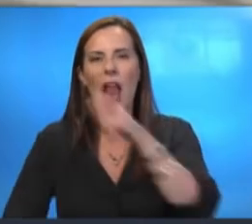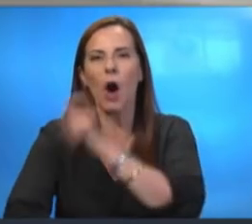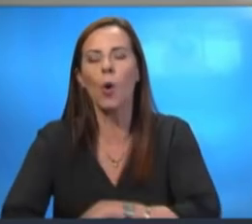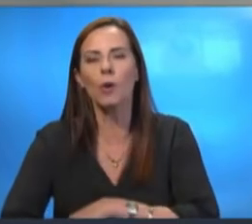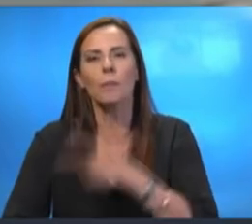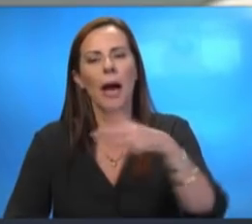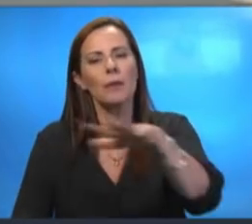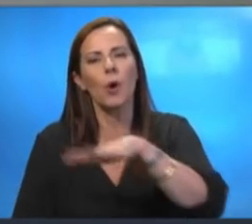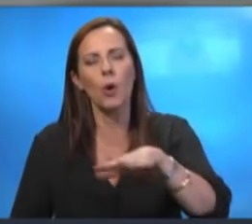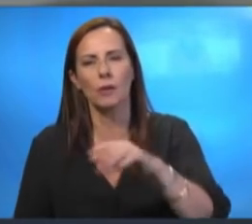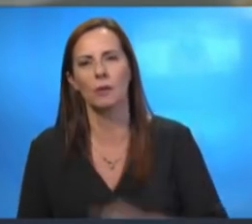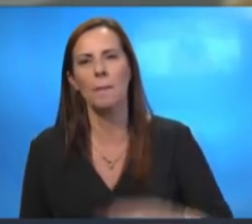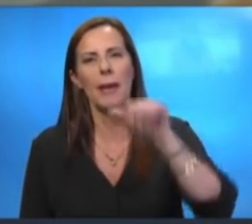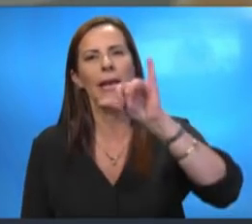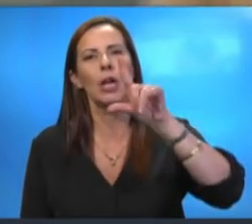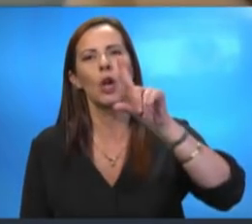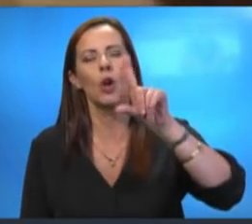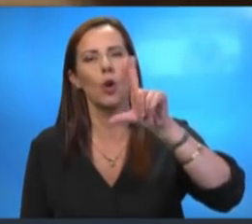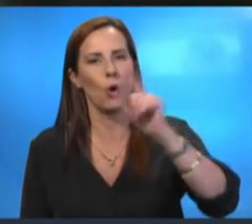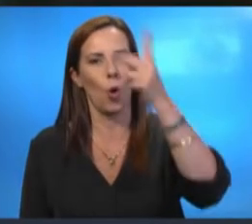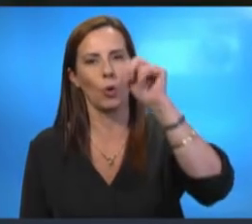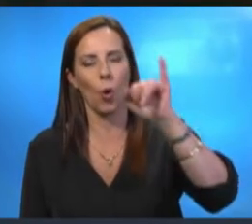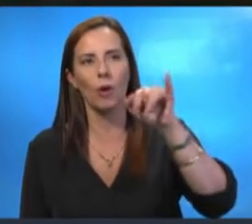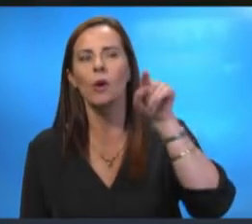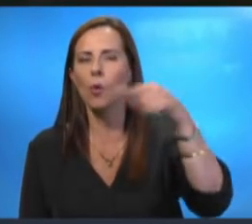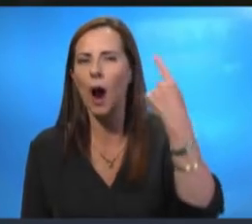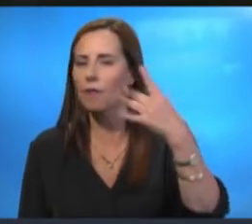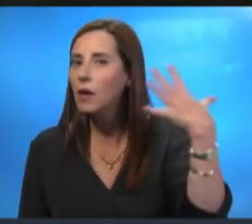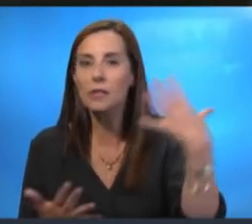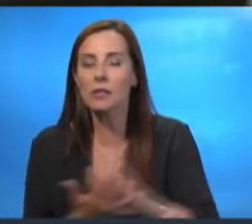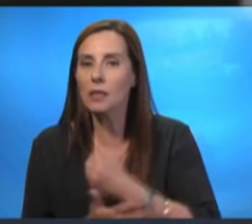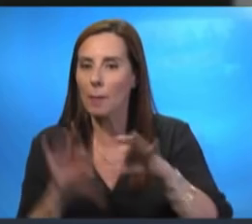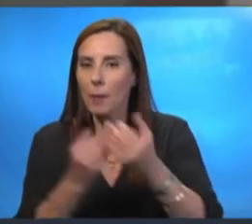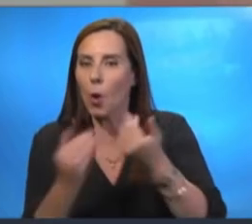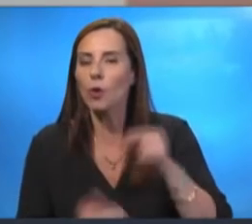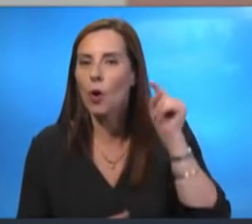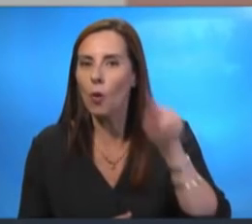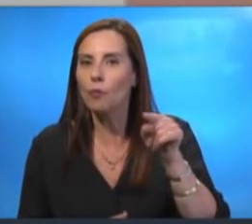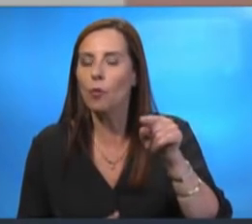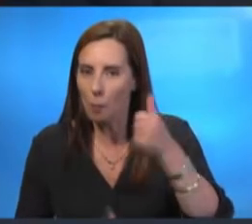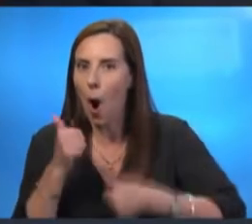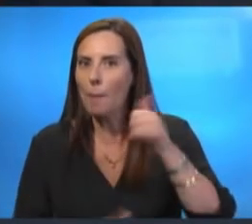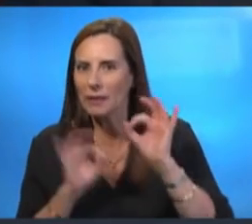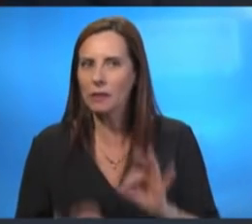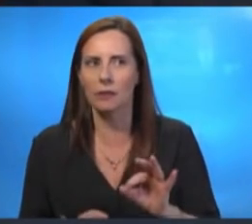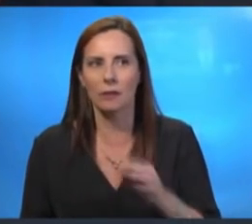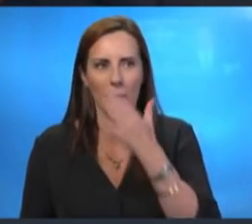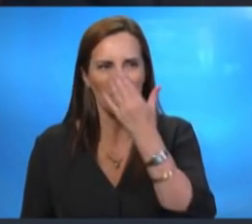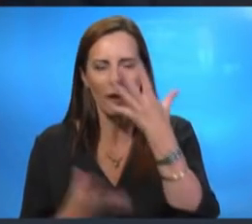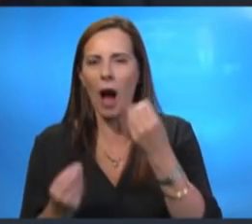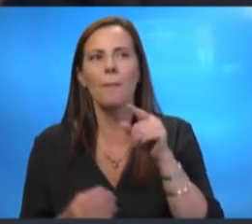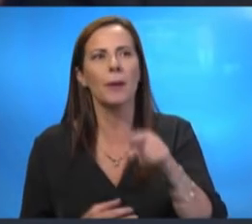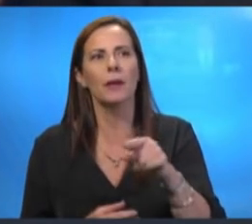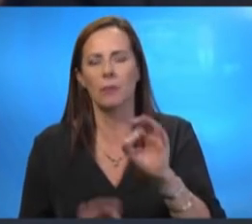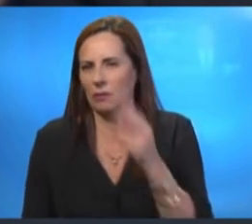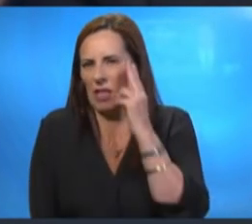המחוזות באילינוי. לא אחד המועמדים, ג'ונס כבר זכה בפריימריז והוא המועמד. Many Republicans are embarrassed